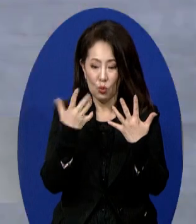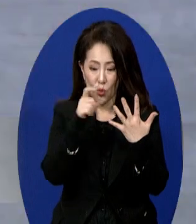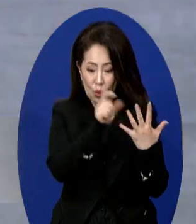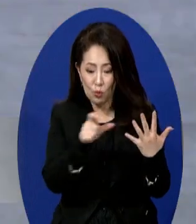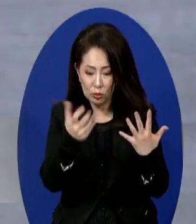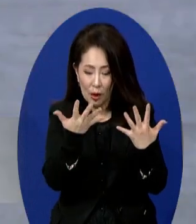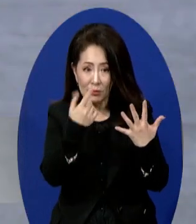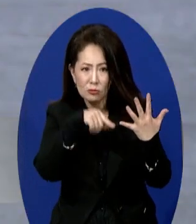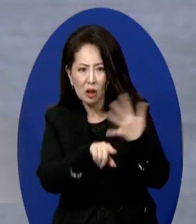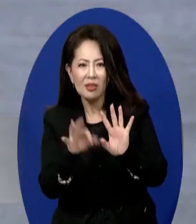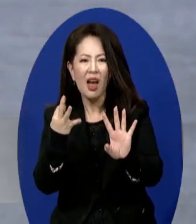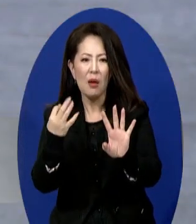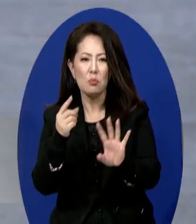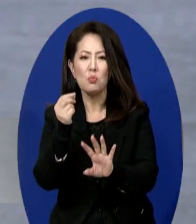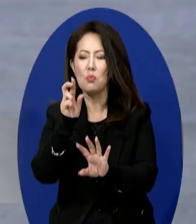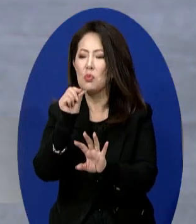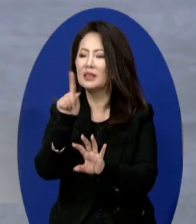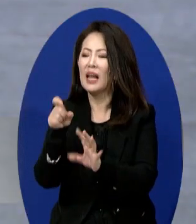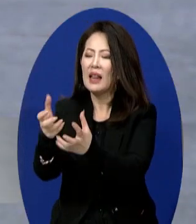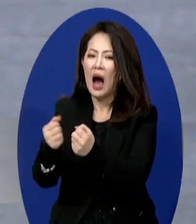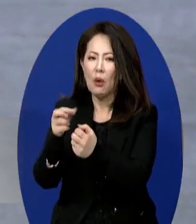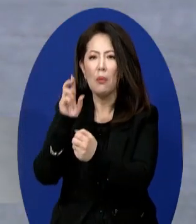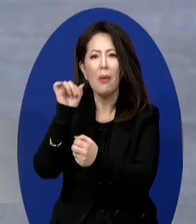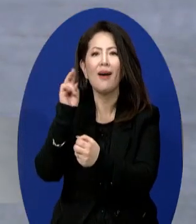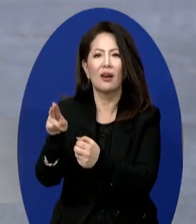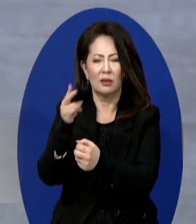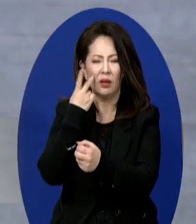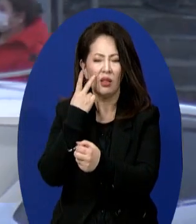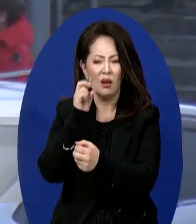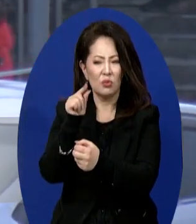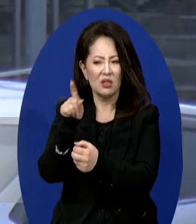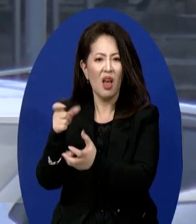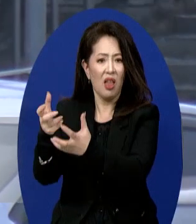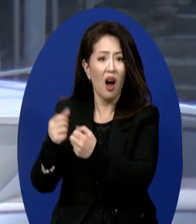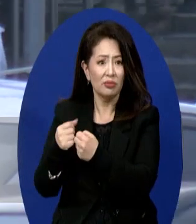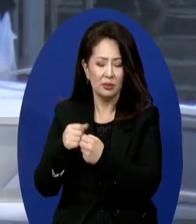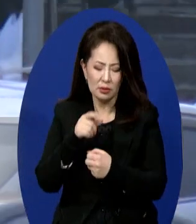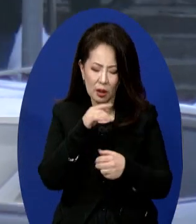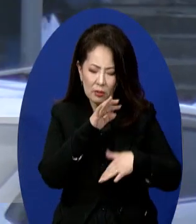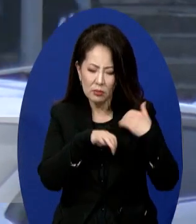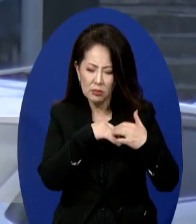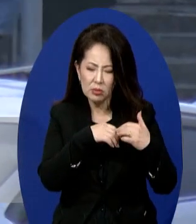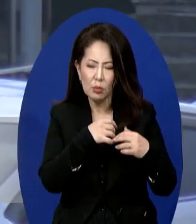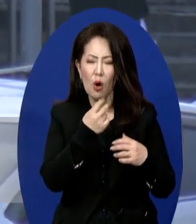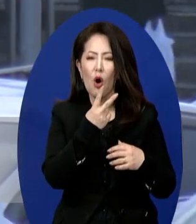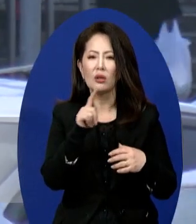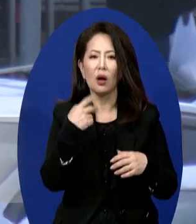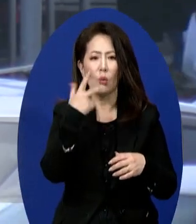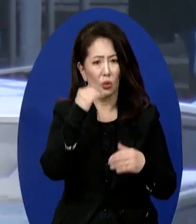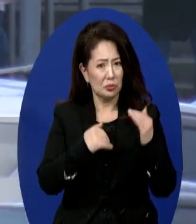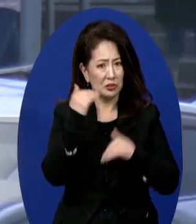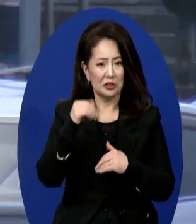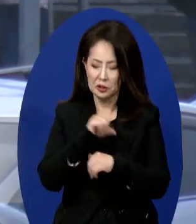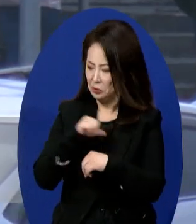судалгаагаар банкуудын зээл үйлдвэрлэл өмнөх оны мөн үеийнхээс 21.32% өсчээ. Тухайлбал иргэд өндөр хүүтэйч